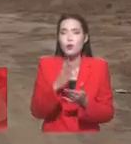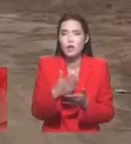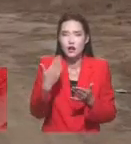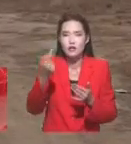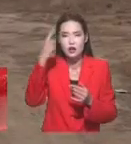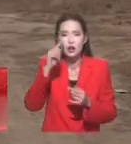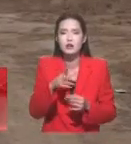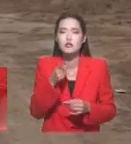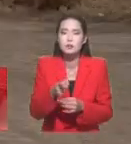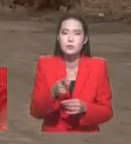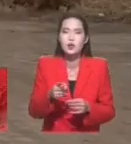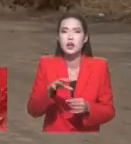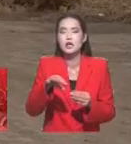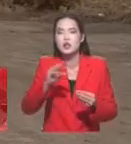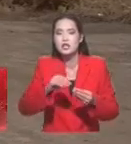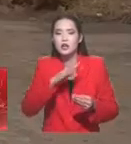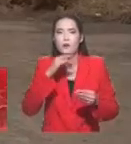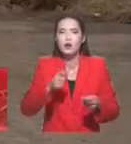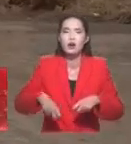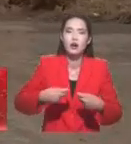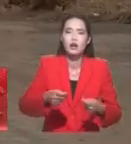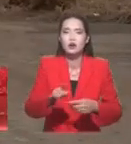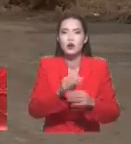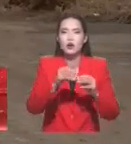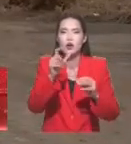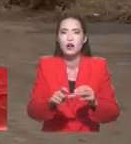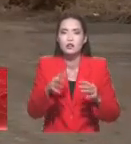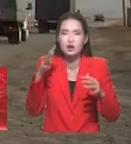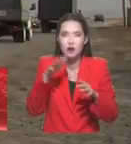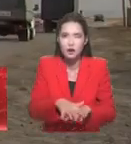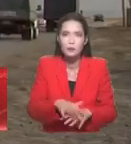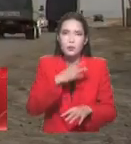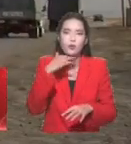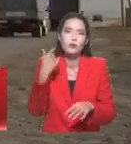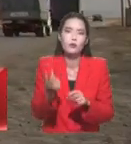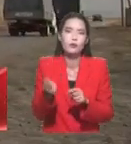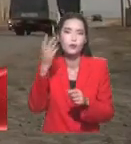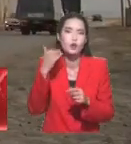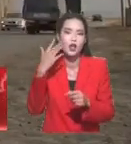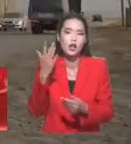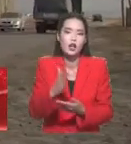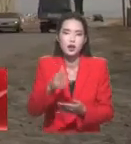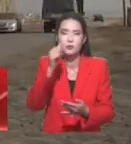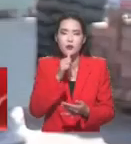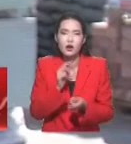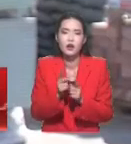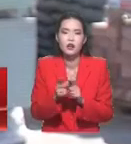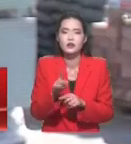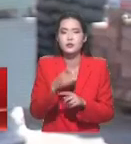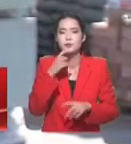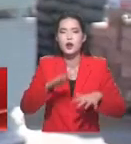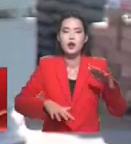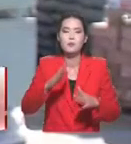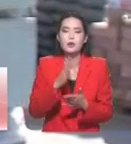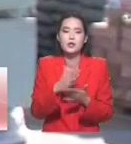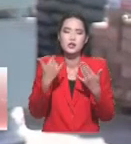адамды 1000 шоқып 100 қарау керек. Бір жерді 10 адамға сатқандар туралы жиі естігеніміз сонша таңғалмайтын болдық. Қазір